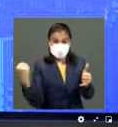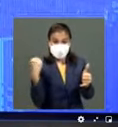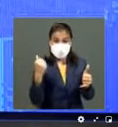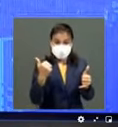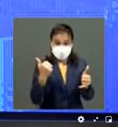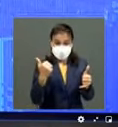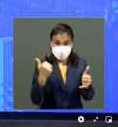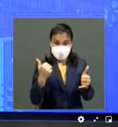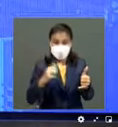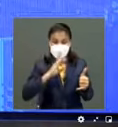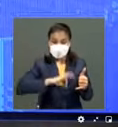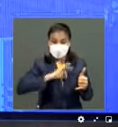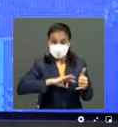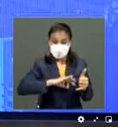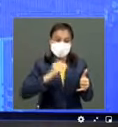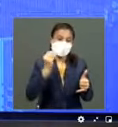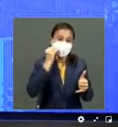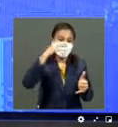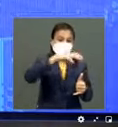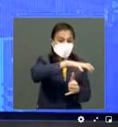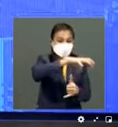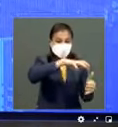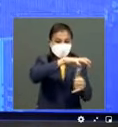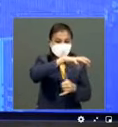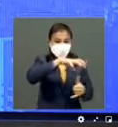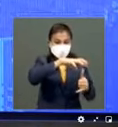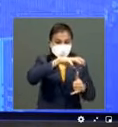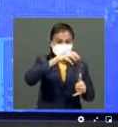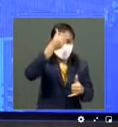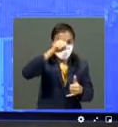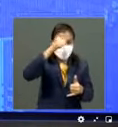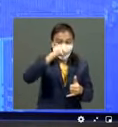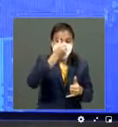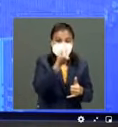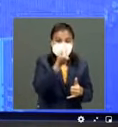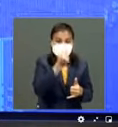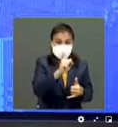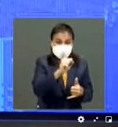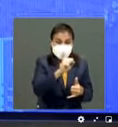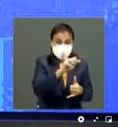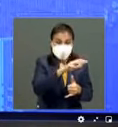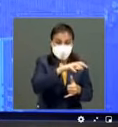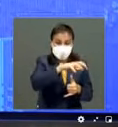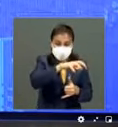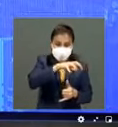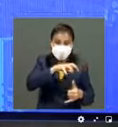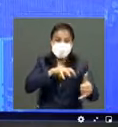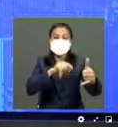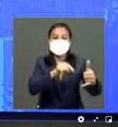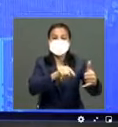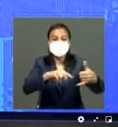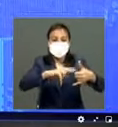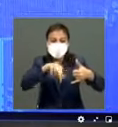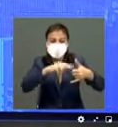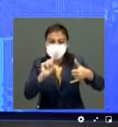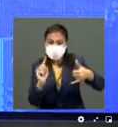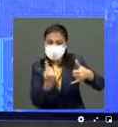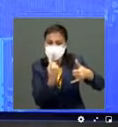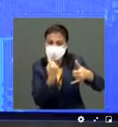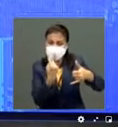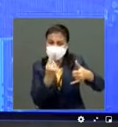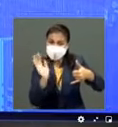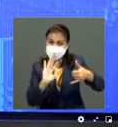ตัวครบ10วันแล้วยังไม่แสดงอาการจะได้รับการปล่อยตัวออกจากสถานพยาบาลซึ่งไม่จำเป็นจะต้องตรวจหาเชื้อโควิ